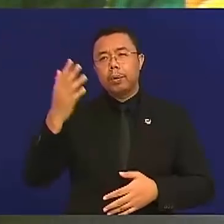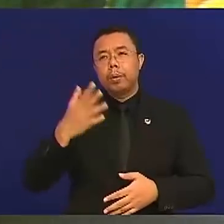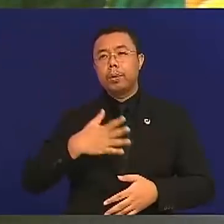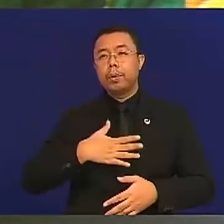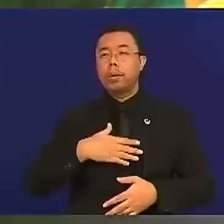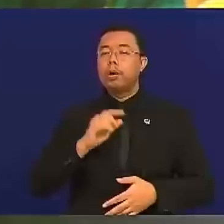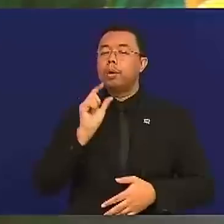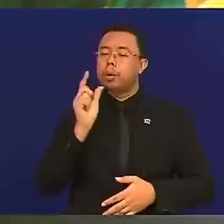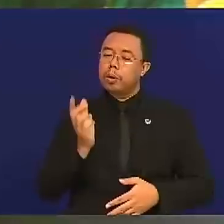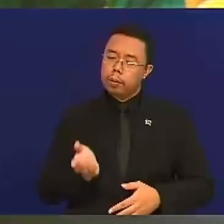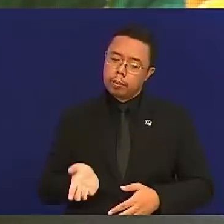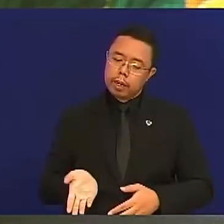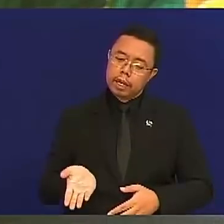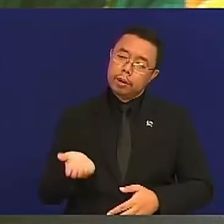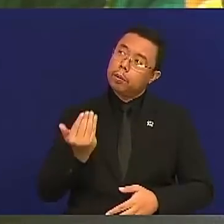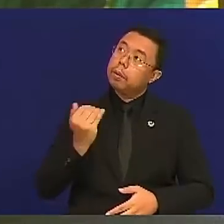Rinduku